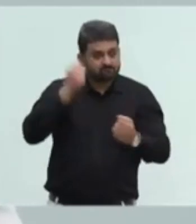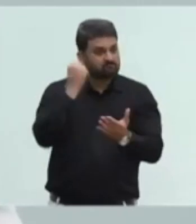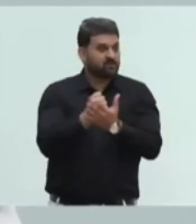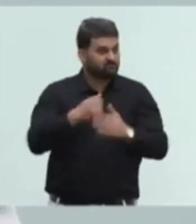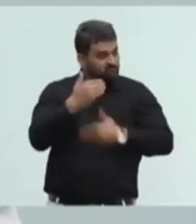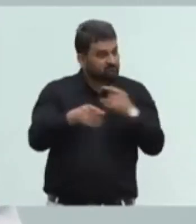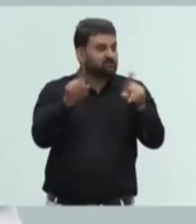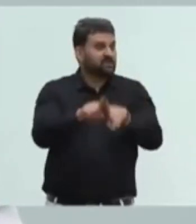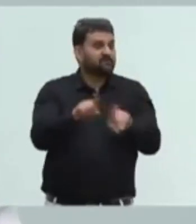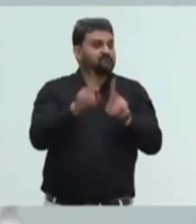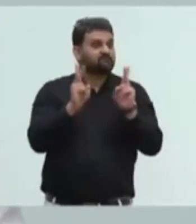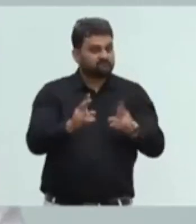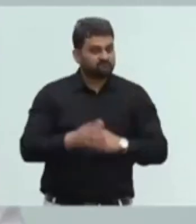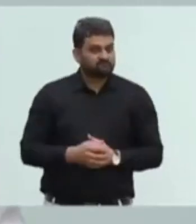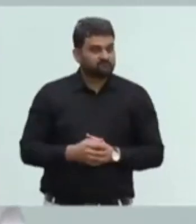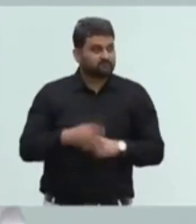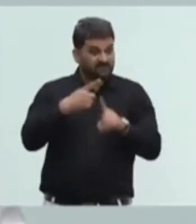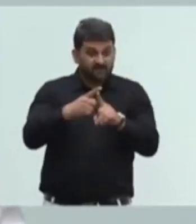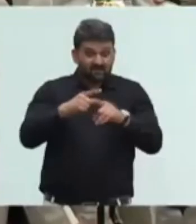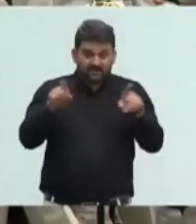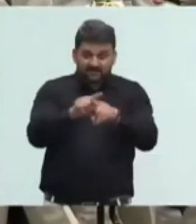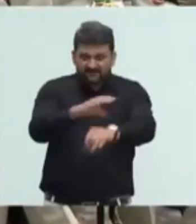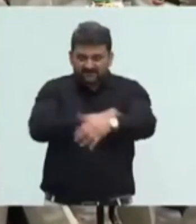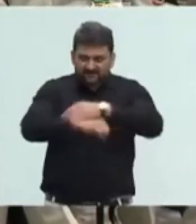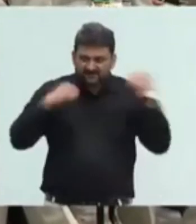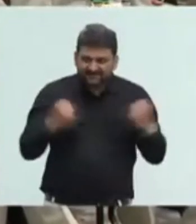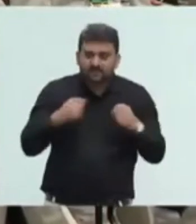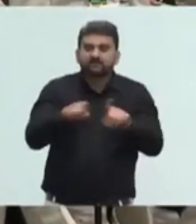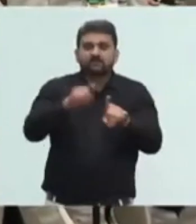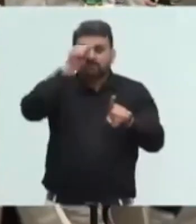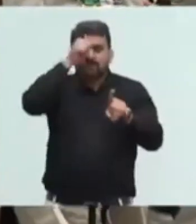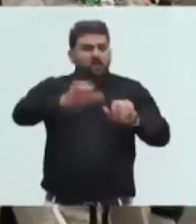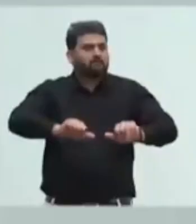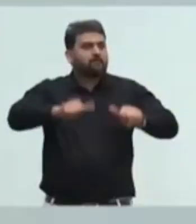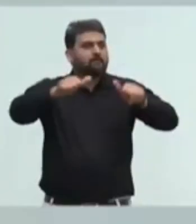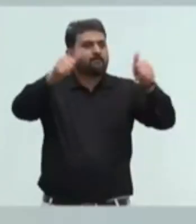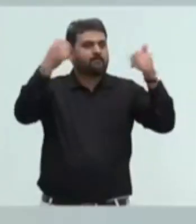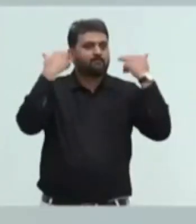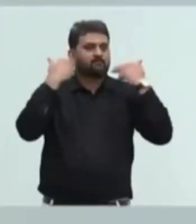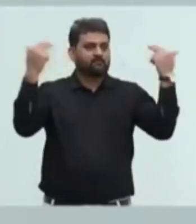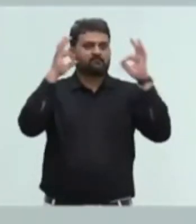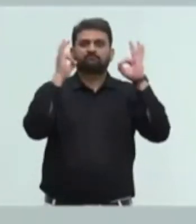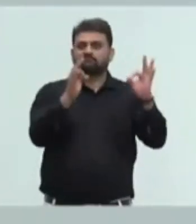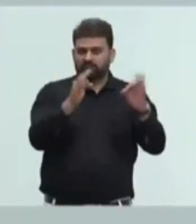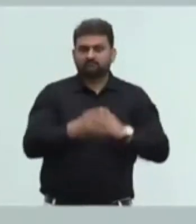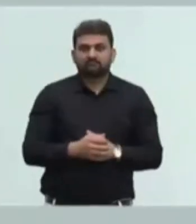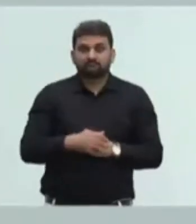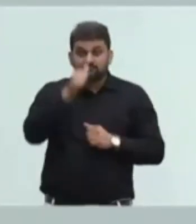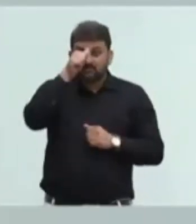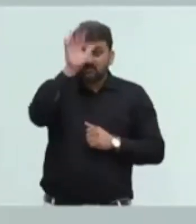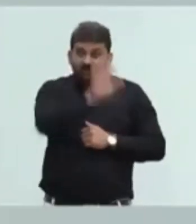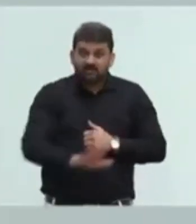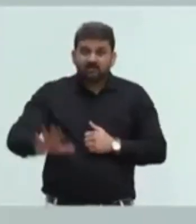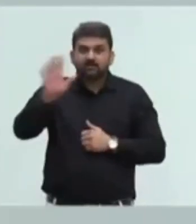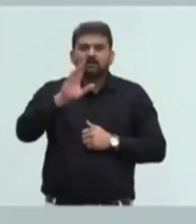आ मैं इसी जोश से देश की जीत के नए रास्ते खुलेंगे अ कि भारत के